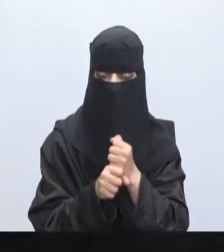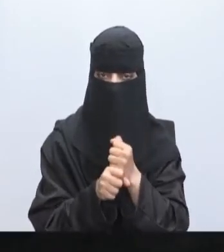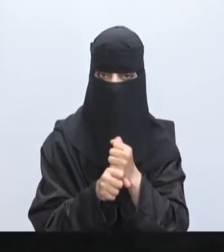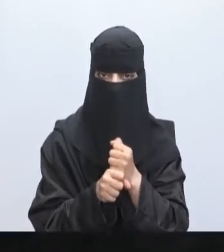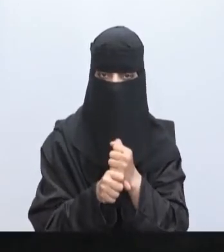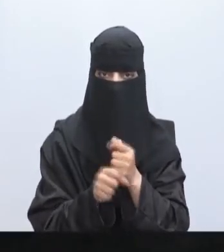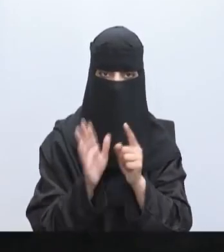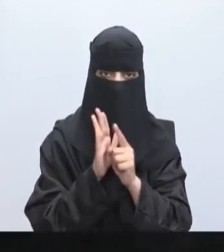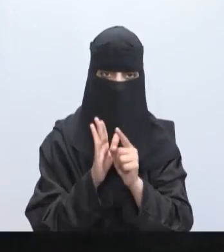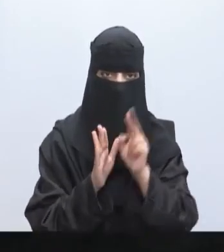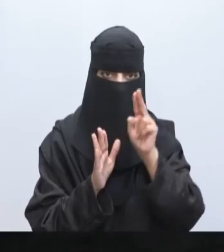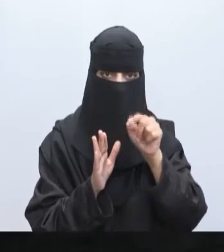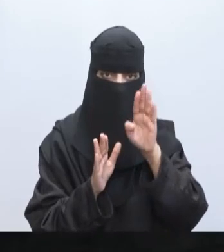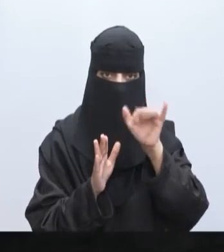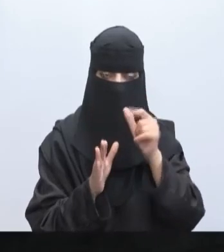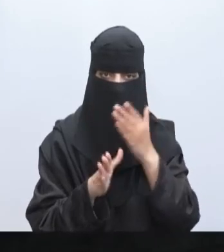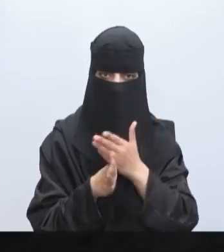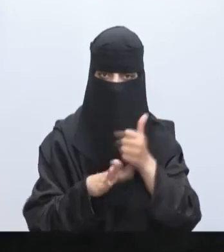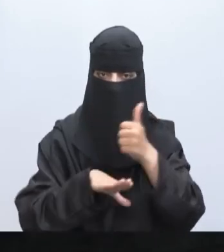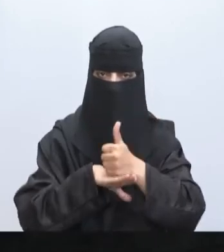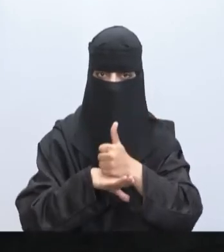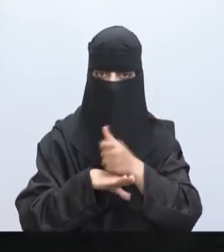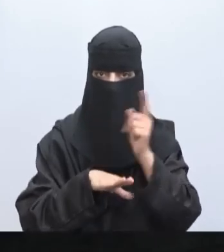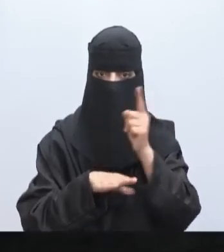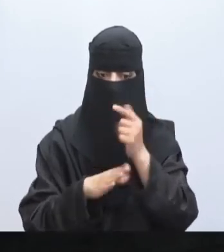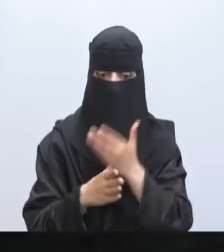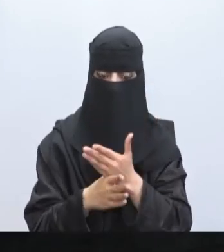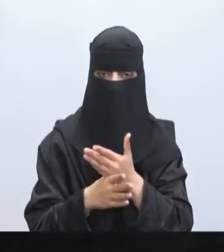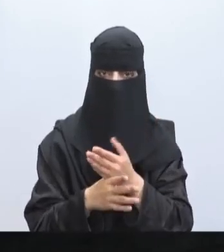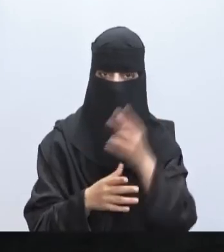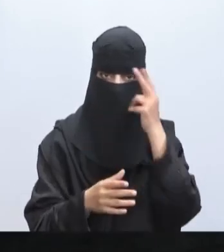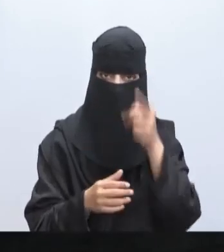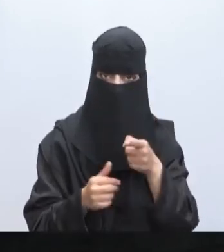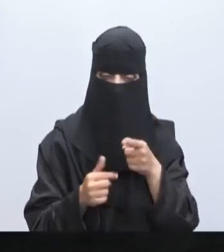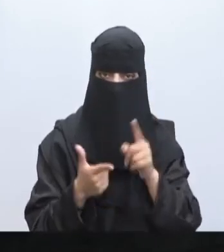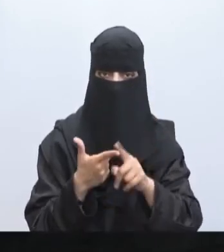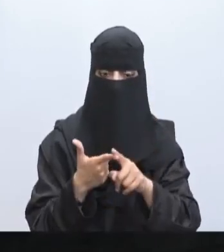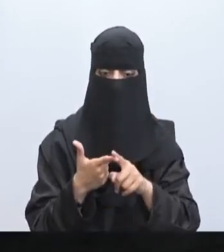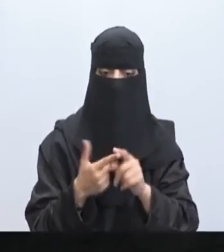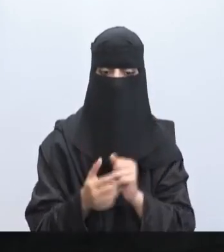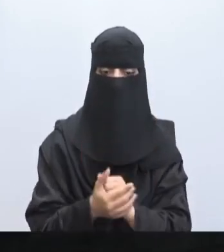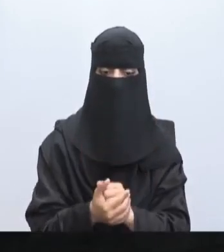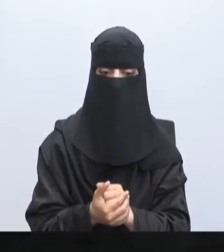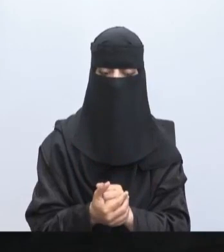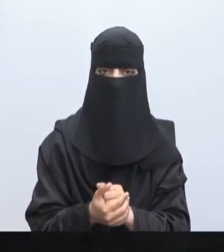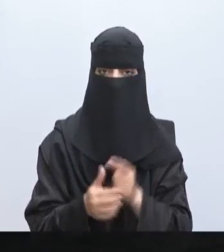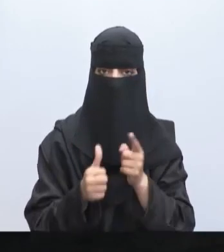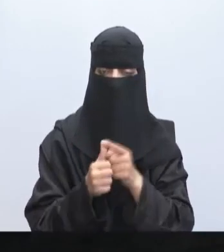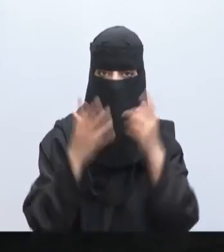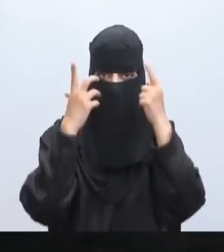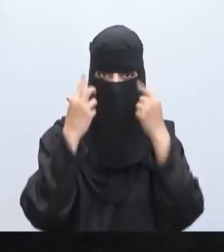تركي بن عبد الله تاسيس الدوله السعوديه الثانيه تحقيق